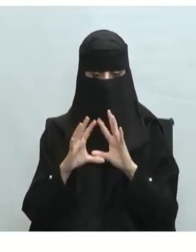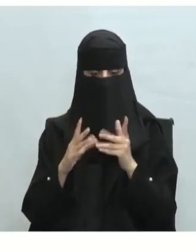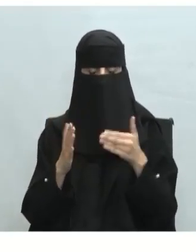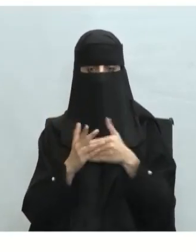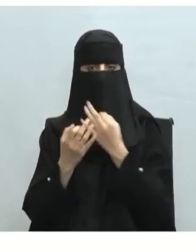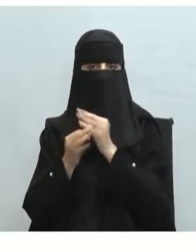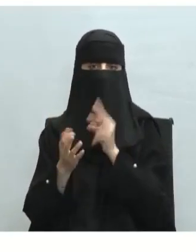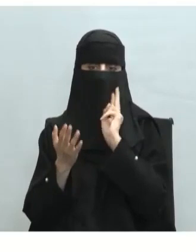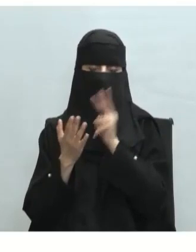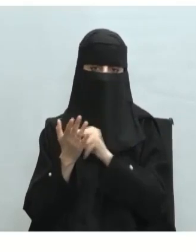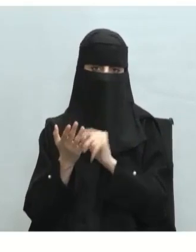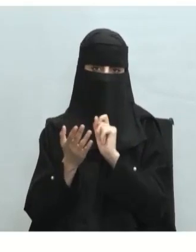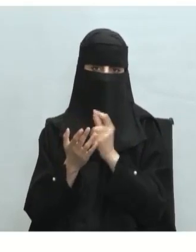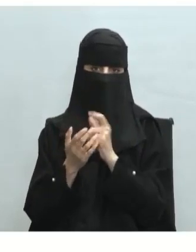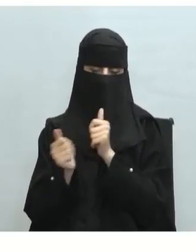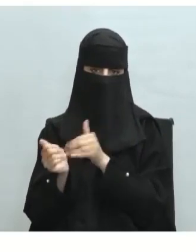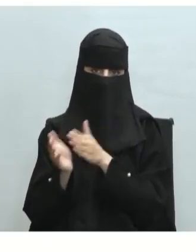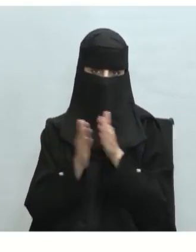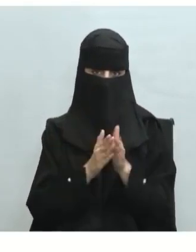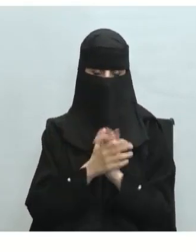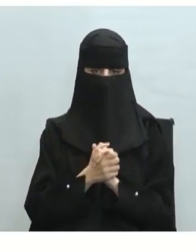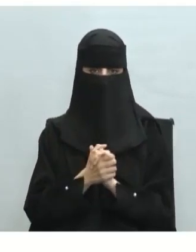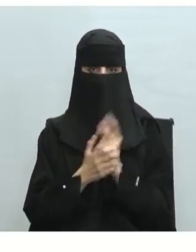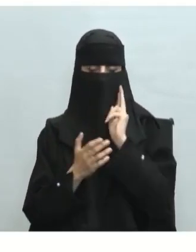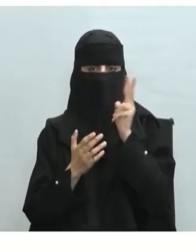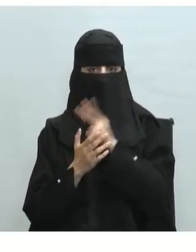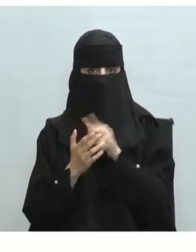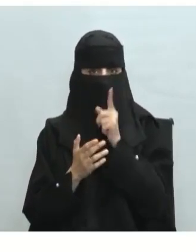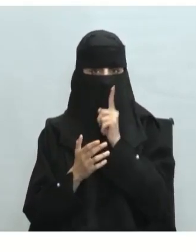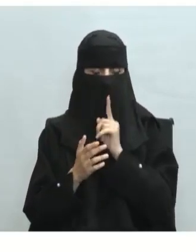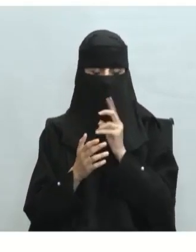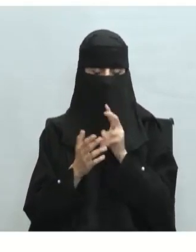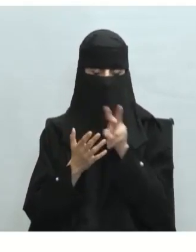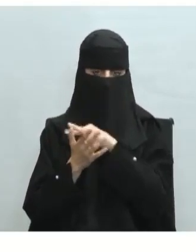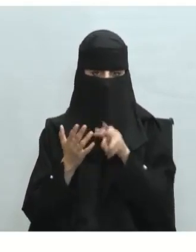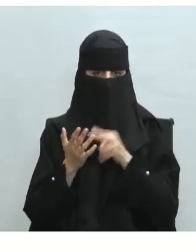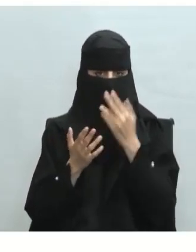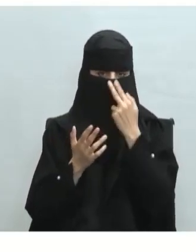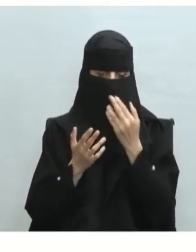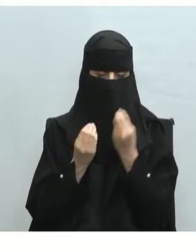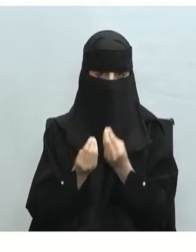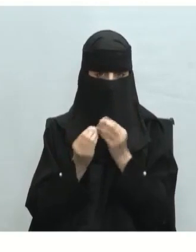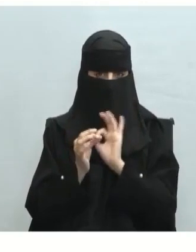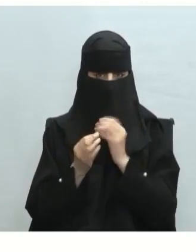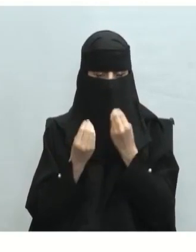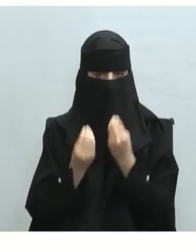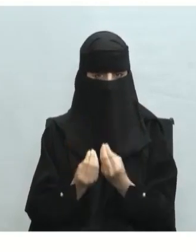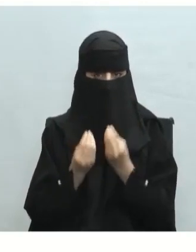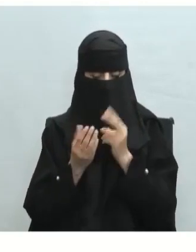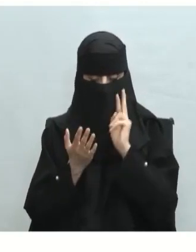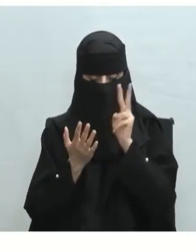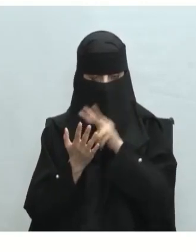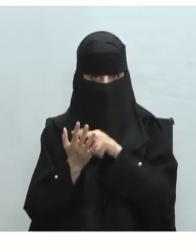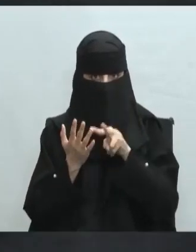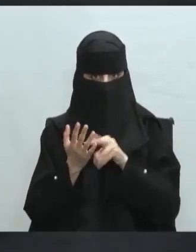المعرفيه هذه تقرا قراءه سريعه ويمكن ان تقراها قراءه سريعه طيب البقيه تقراها قراءه متانيه تدخل في عق او